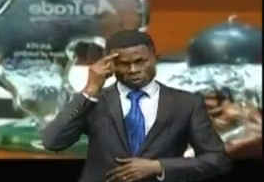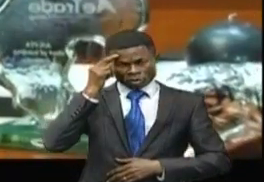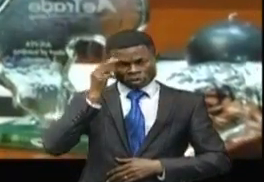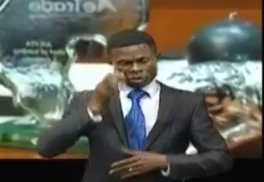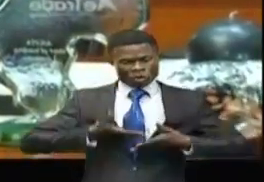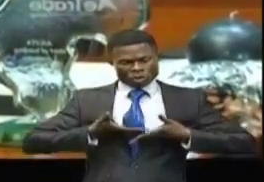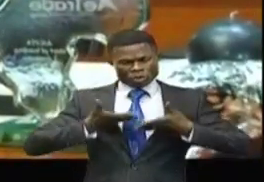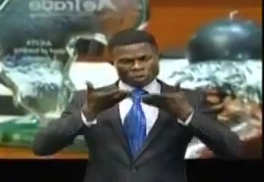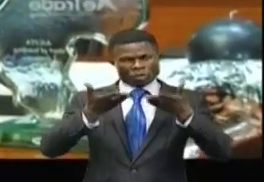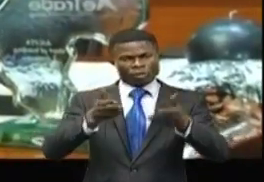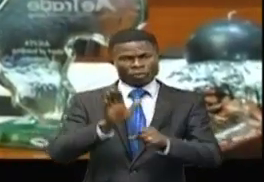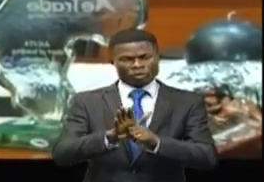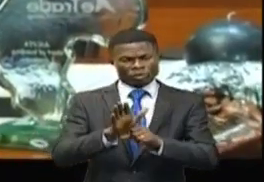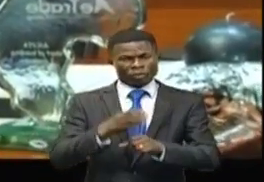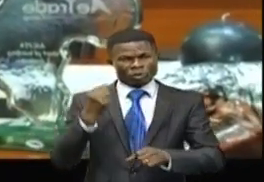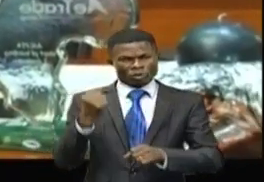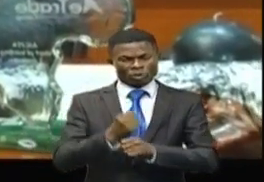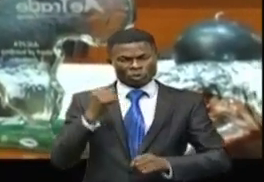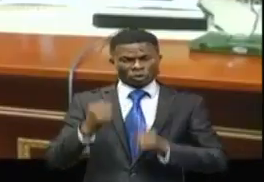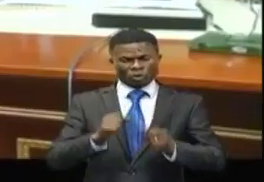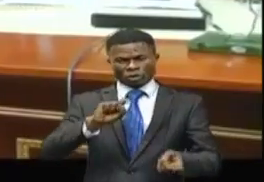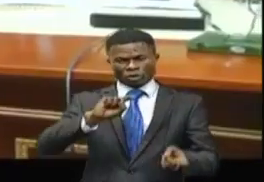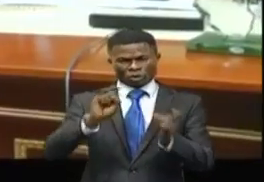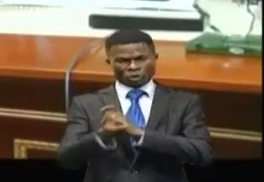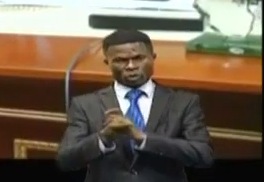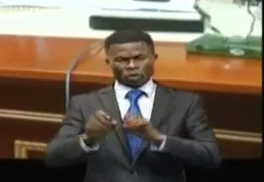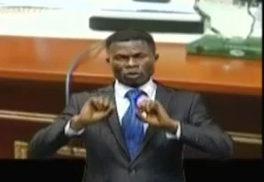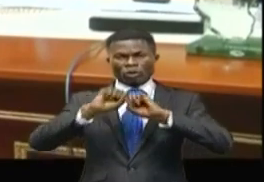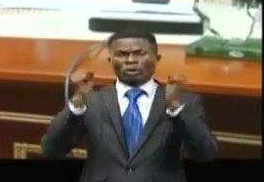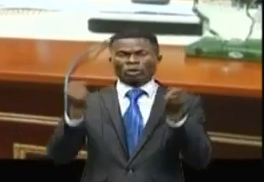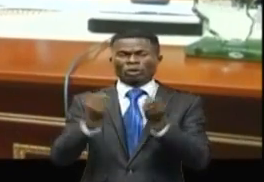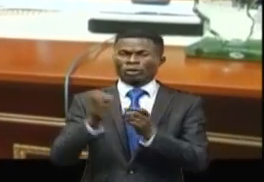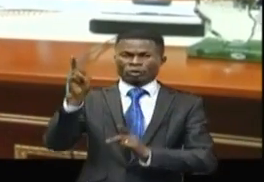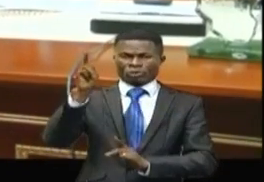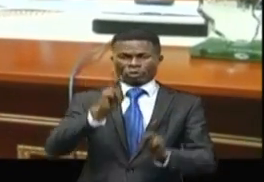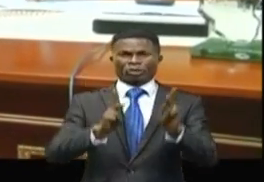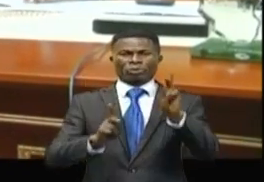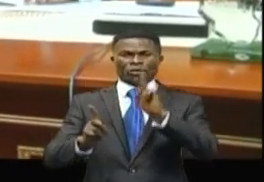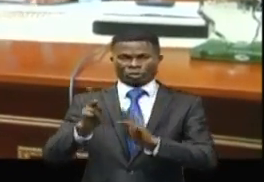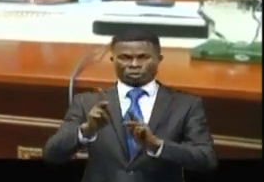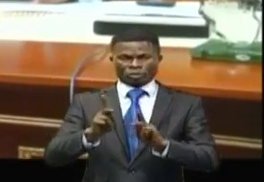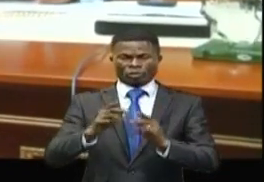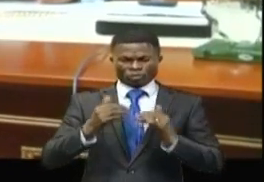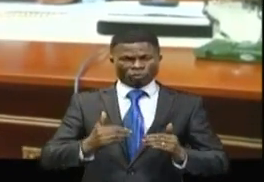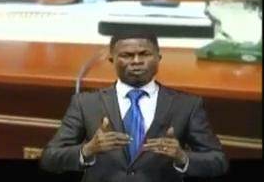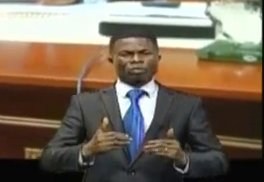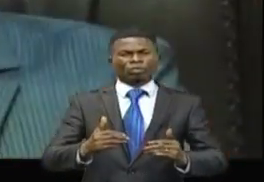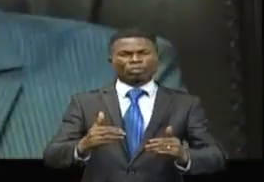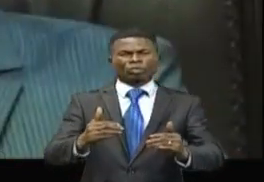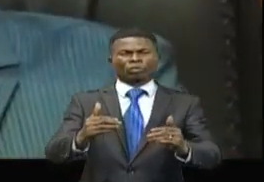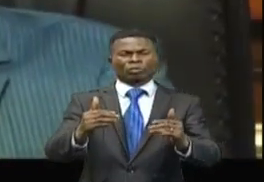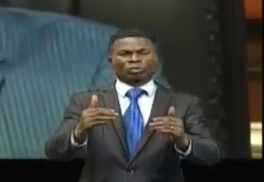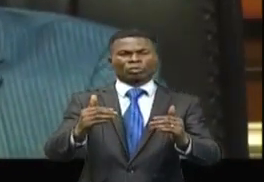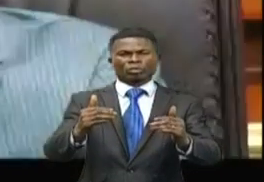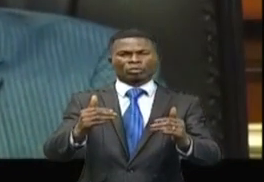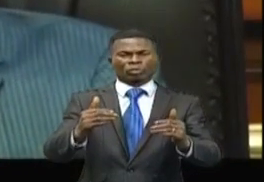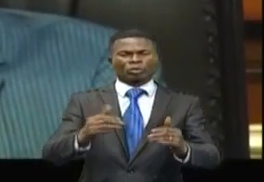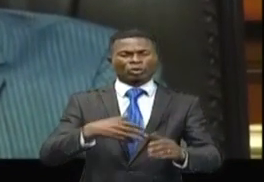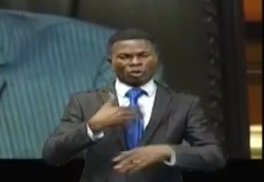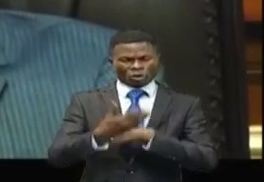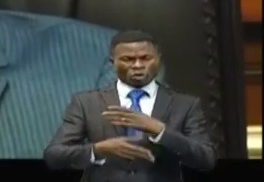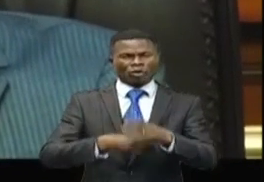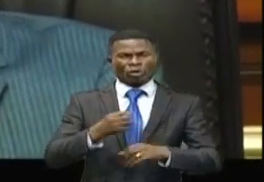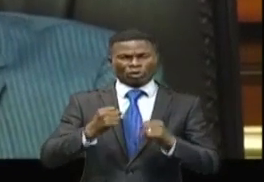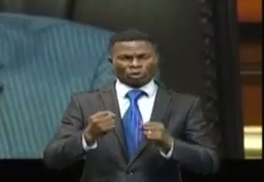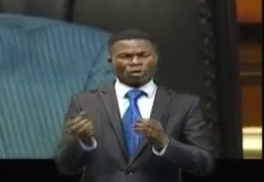davantage ses efforts sur l'amélioration du social de la population à poursuivre des efforts pour ajuster